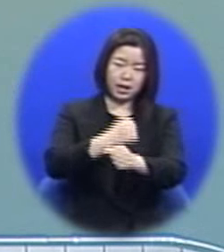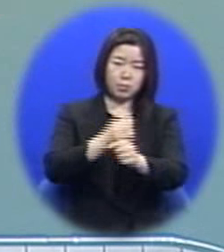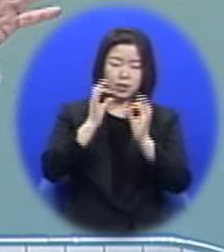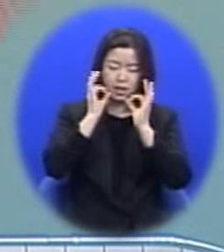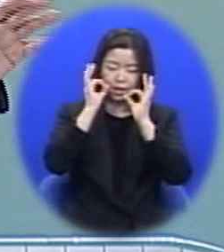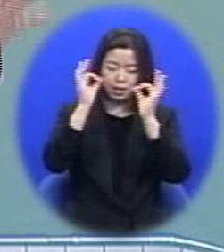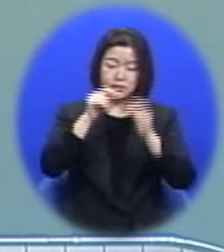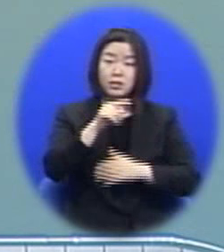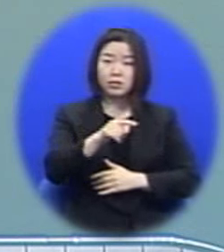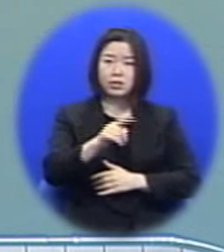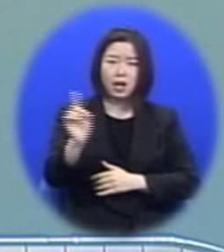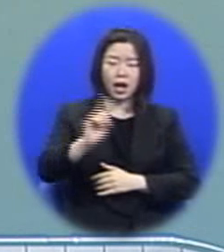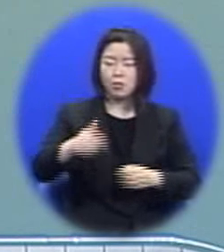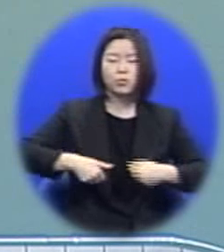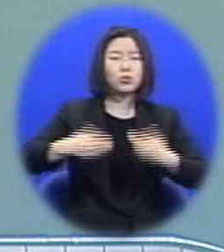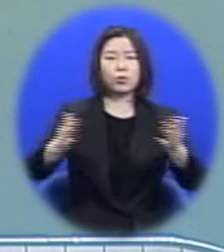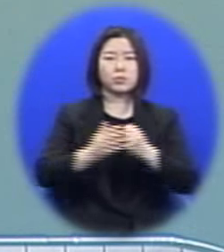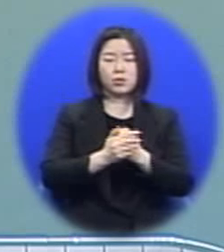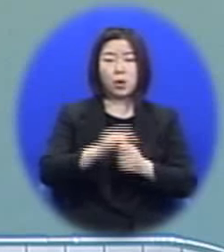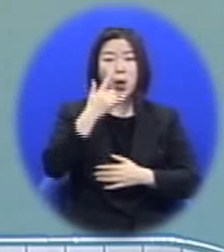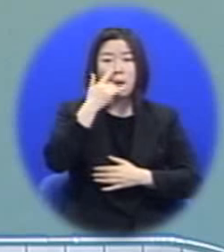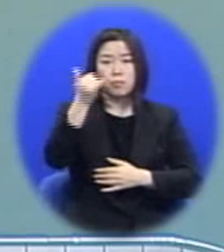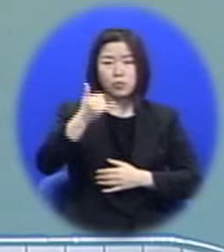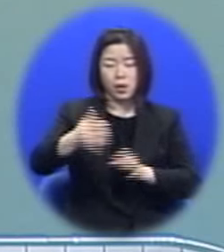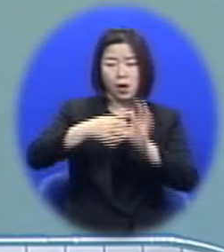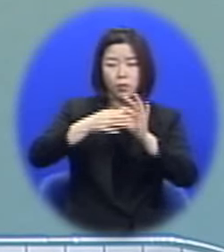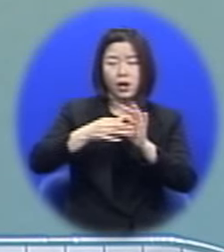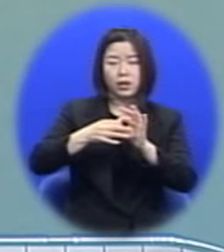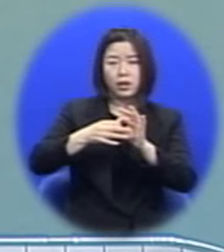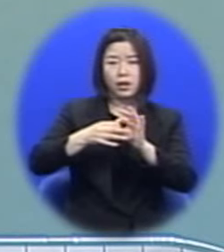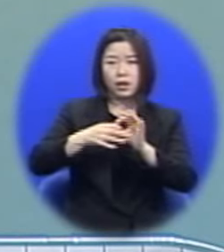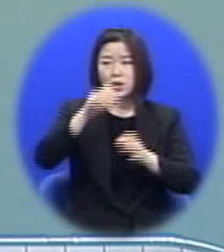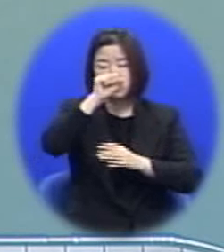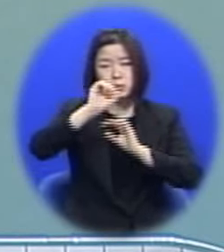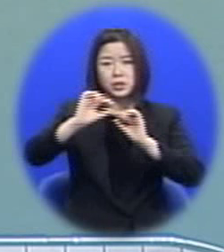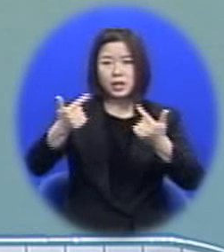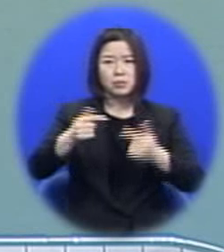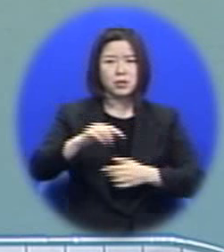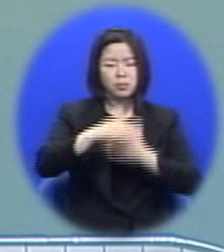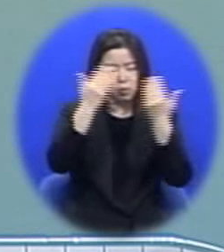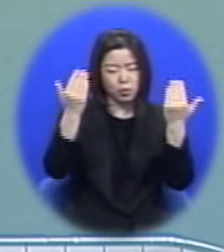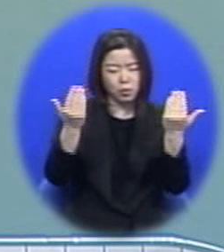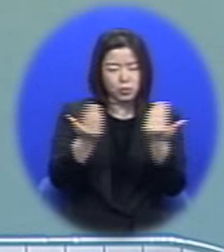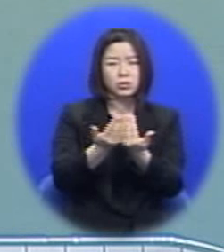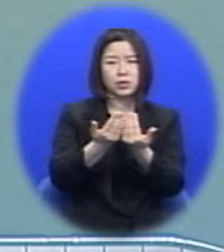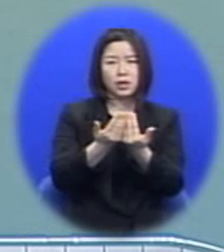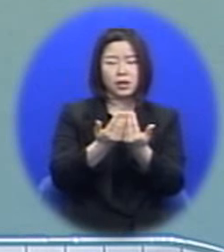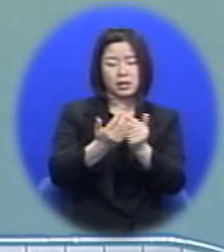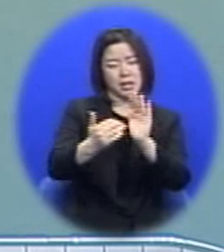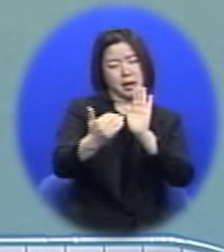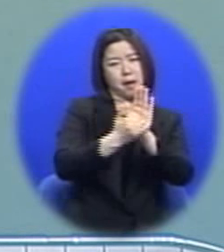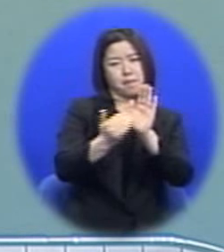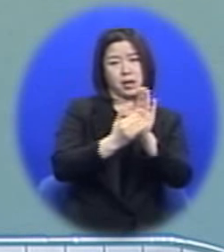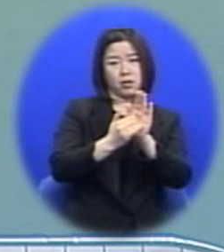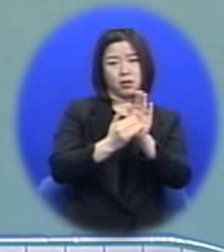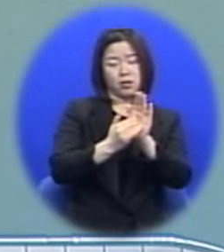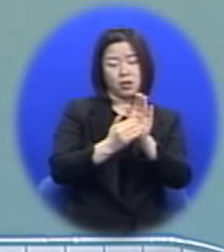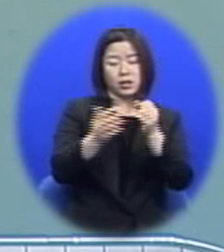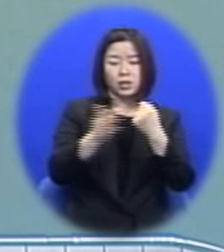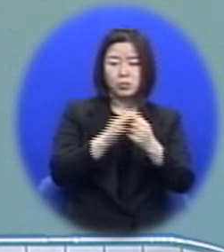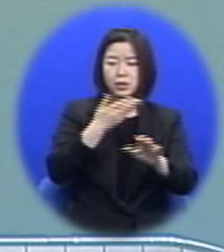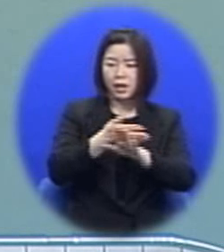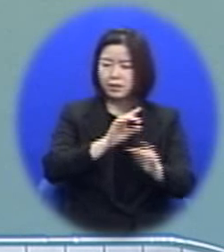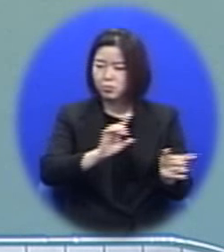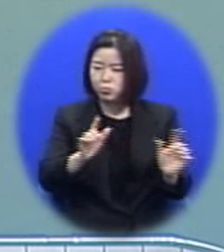게 아무 소용이 없다고요. 부모님과의 관계가 안 좋은데, 뭔가 막혀있는데, 정말 쓸데없는